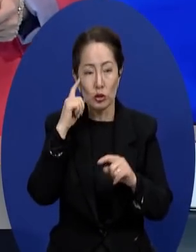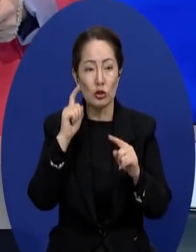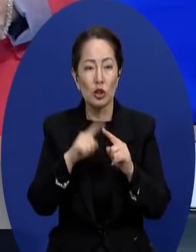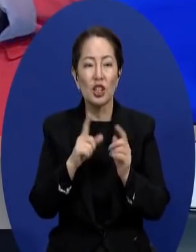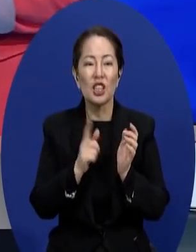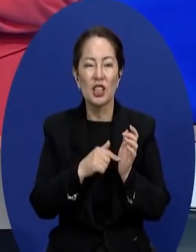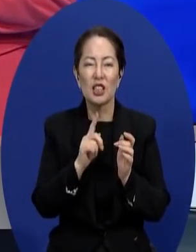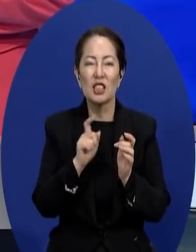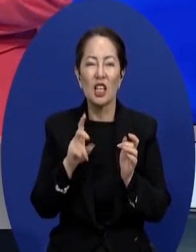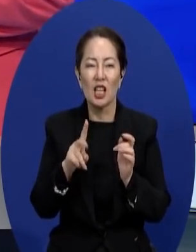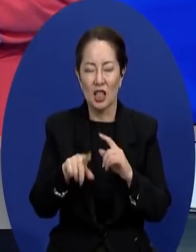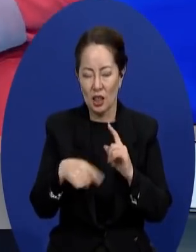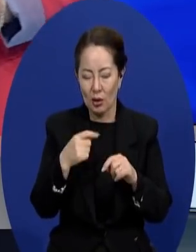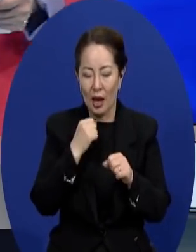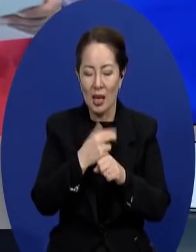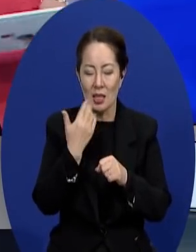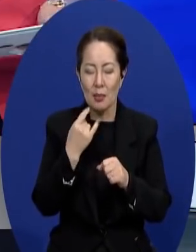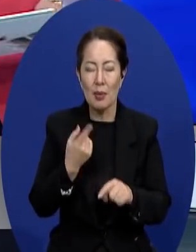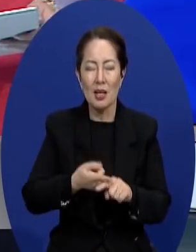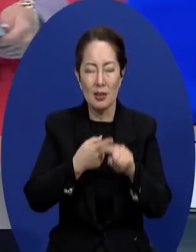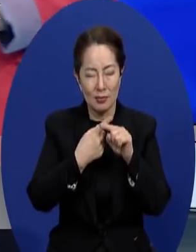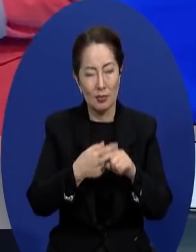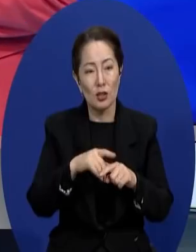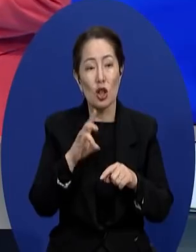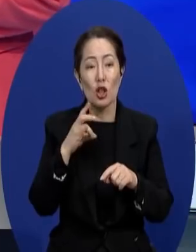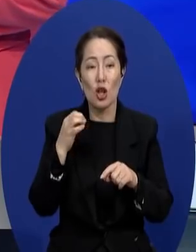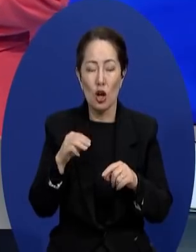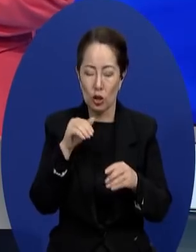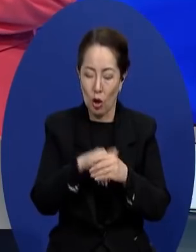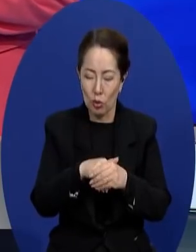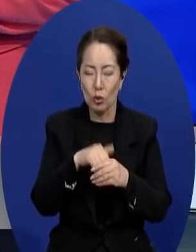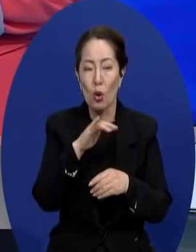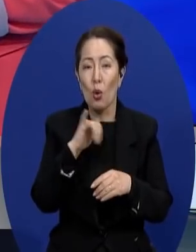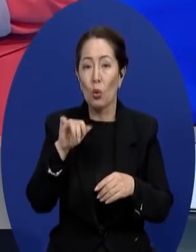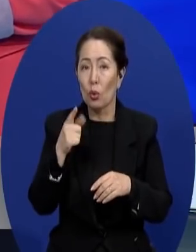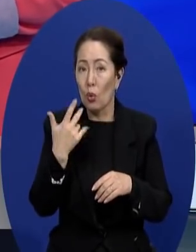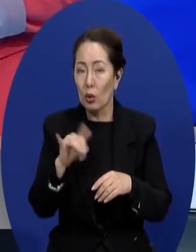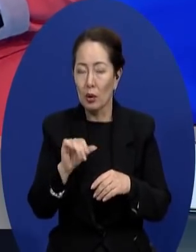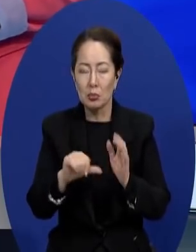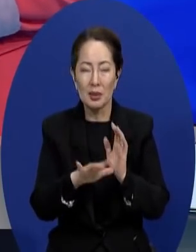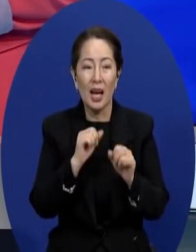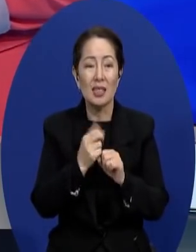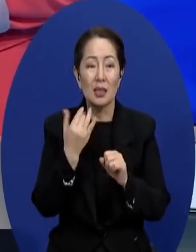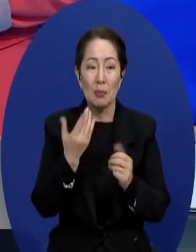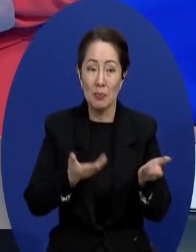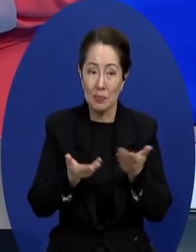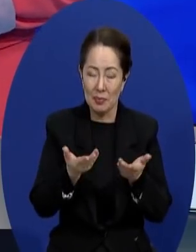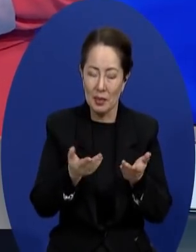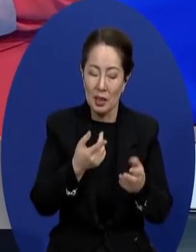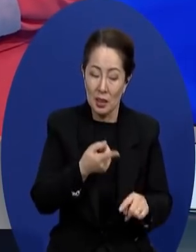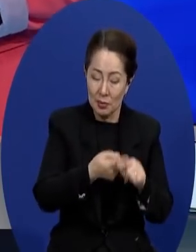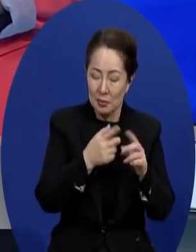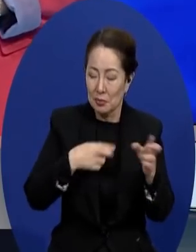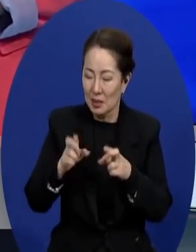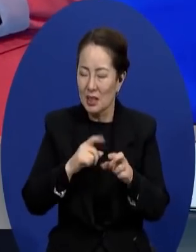гэхээс илүү ажлын байрыг тэтгэх, илүү их нэмүү өртөг шингэх, одоо уул уурхаан бус одоо ажлын байрыг тэтгэх боёо бизнесийн зээлд илүү их анхаарал хандуулж байгааг